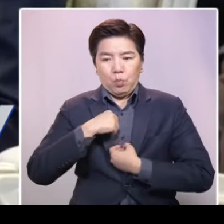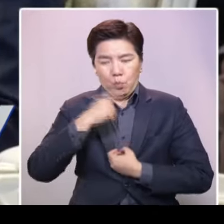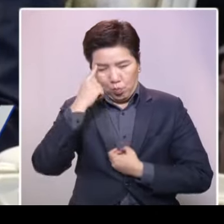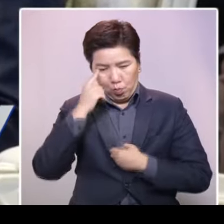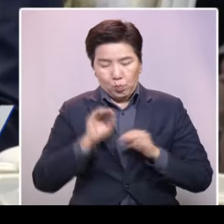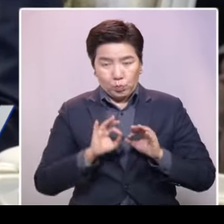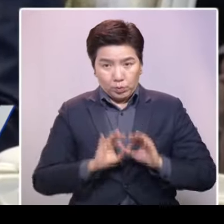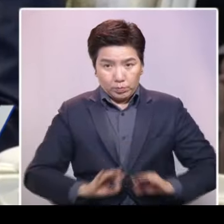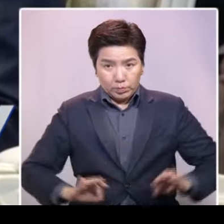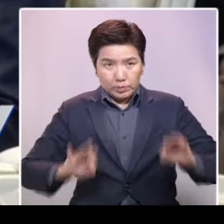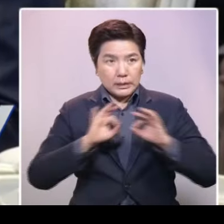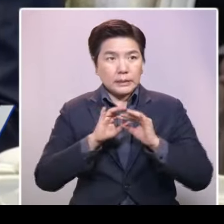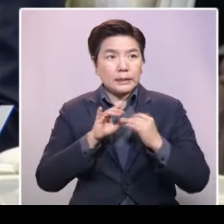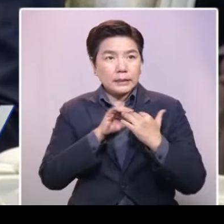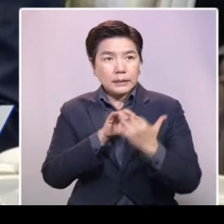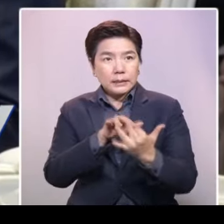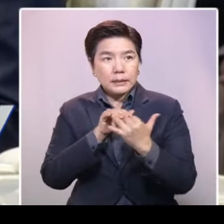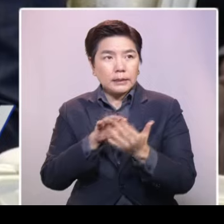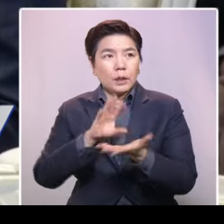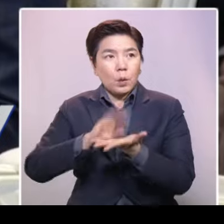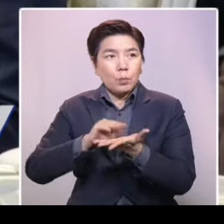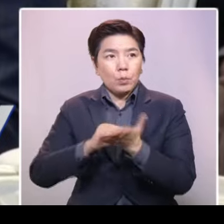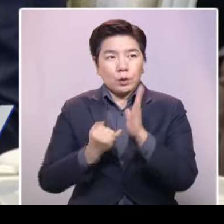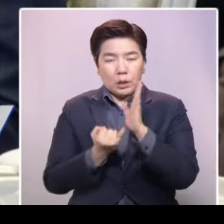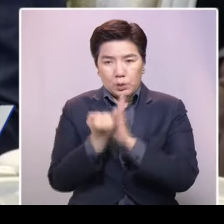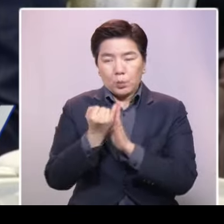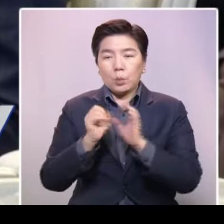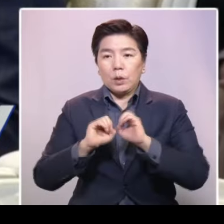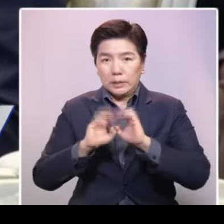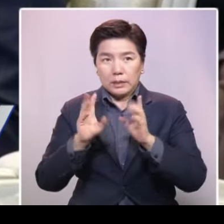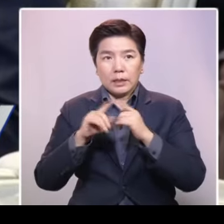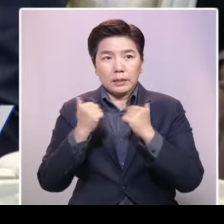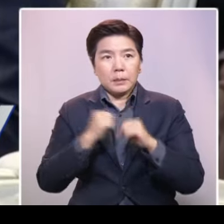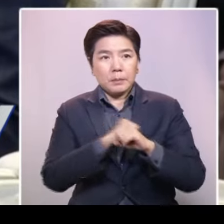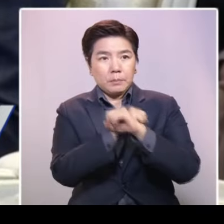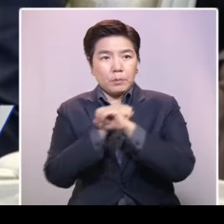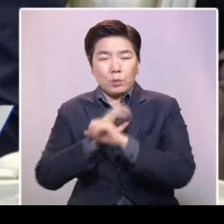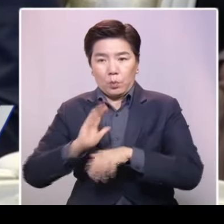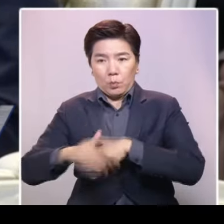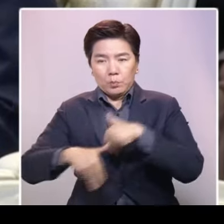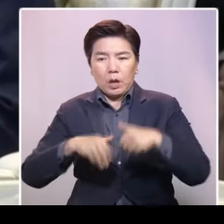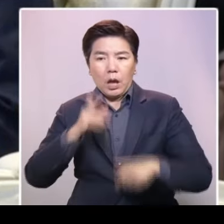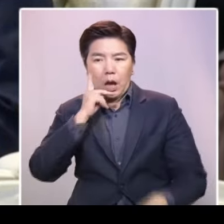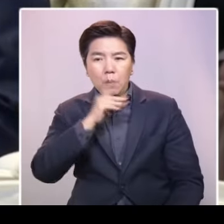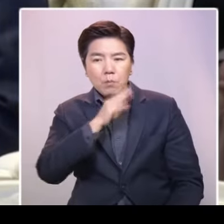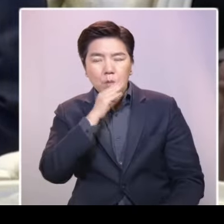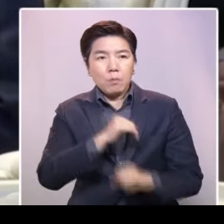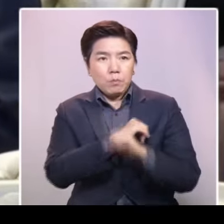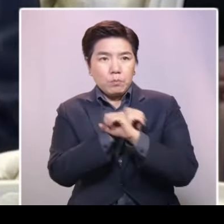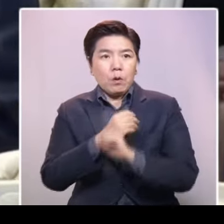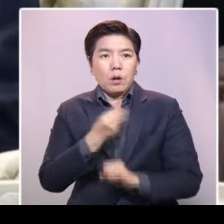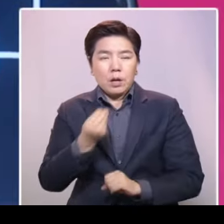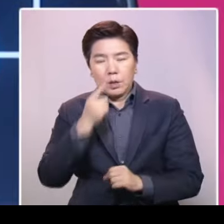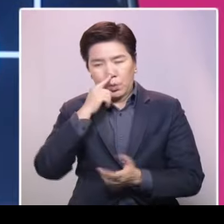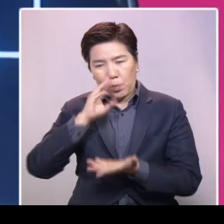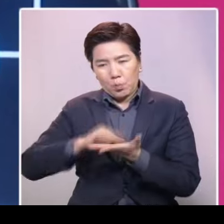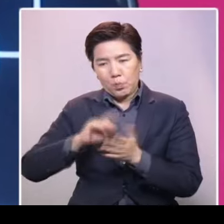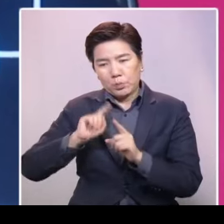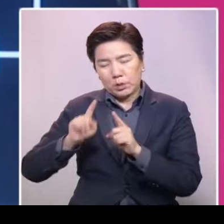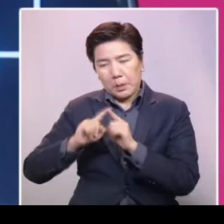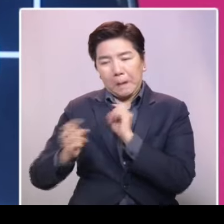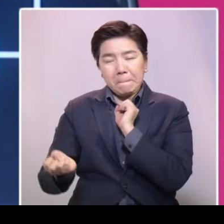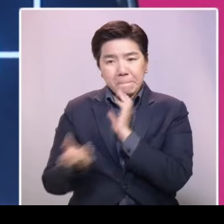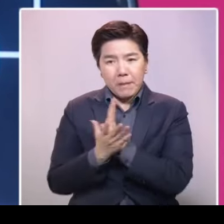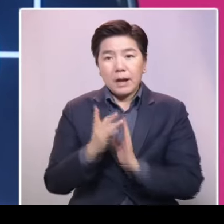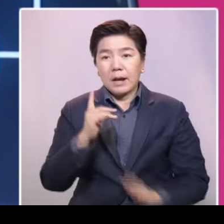สำคัญคือการสื่อสารข้อมูลข่าวสารที่ถูกต้องและปกป้องประชาชนจากเฟกนิวส์และข้อมูลที่บิดเบือนจนอาจ